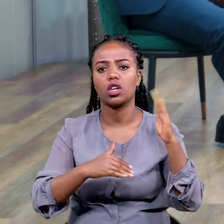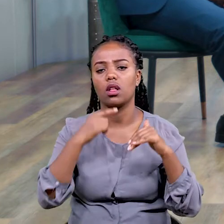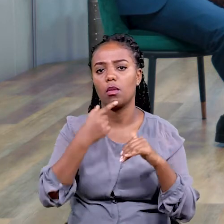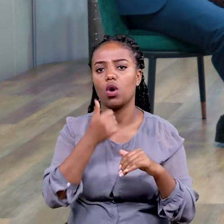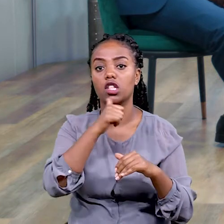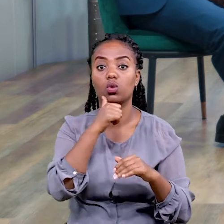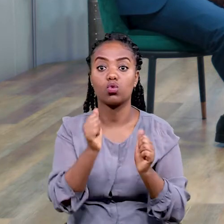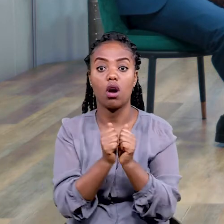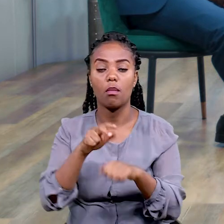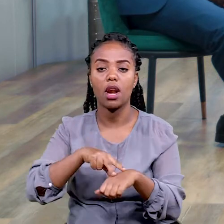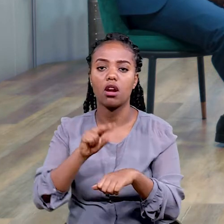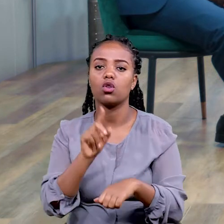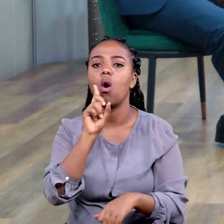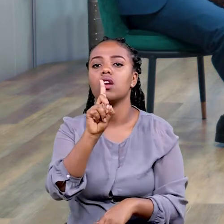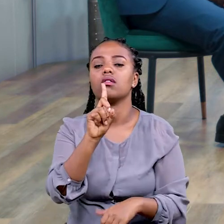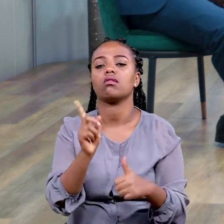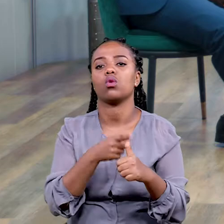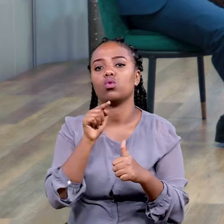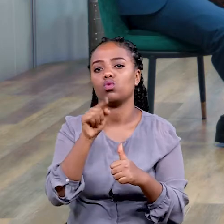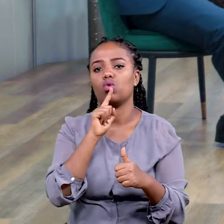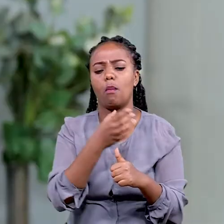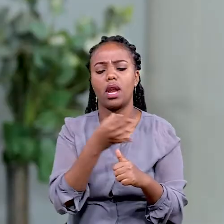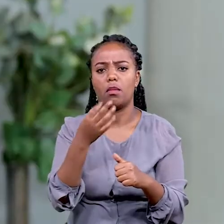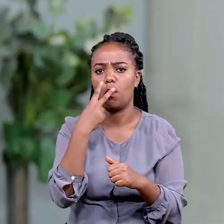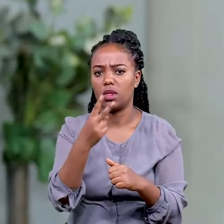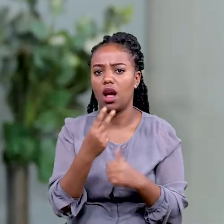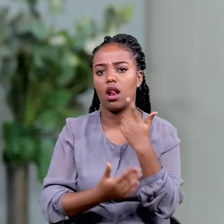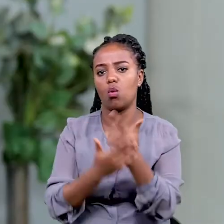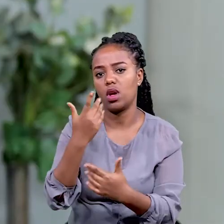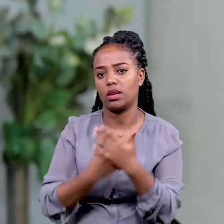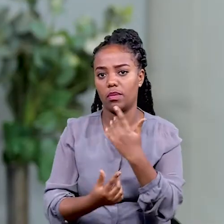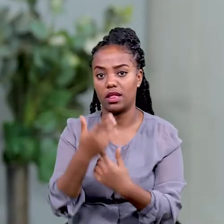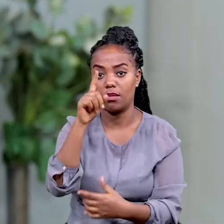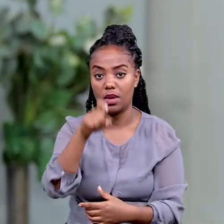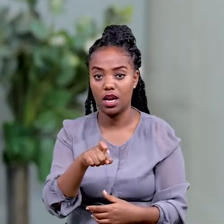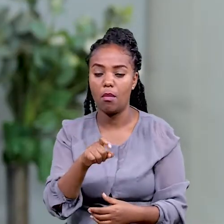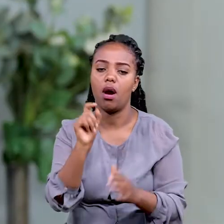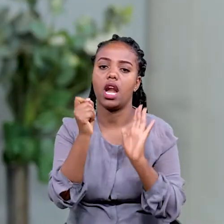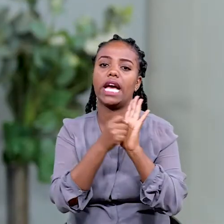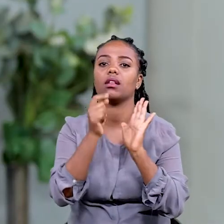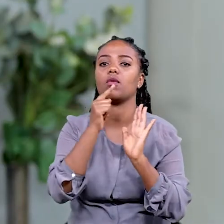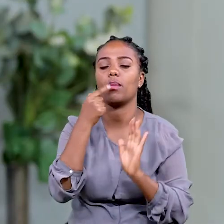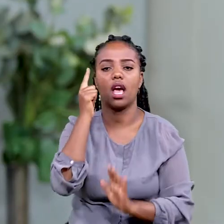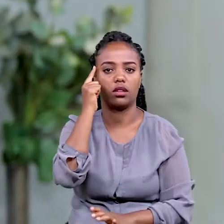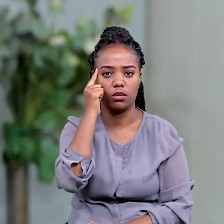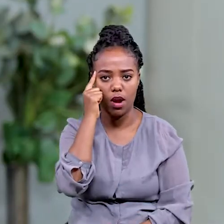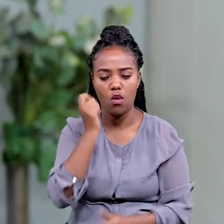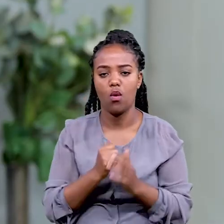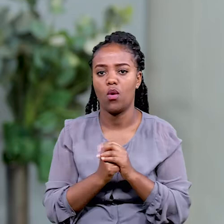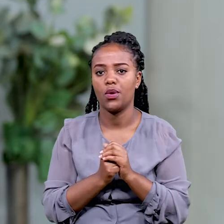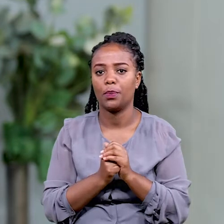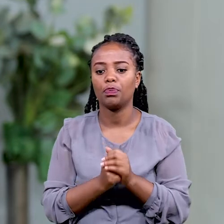ጋር የምናነሳው አንዱ ይሄ ነው። በደንብ የሚታይ በደንብ ልንዋይበት የሚገባ ነጥብ ነው ብዬ ነው